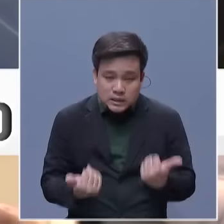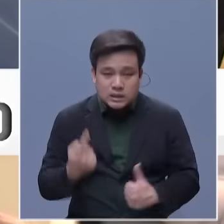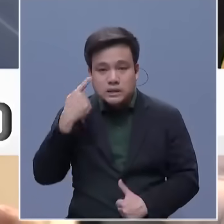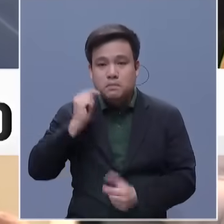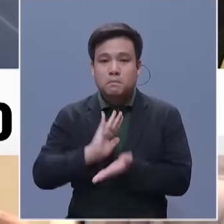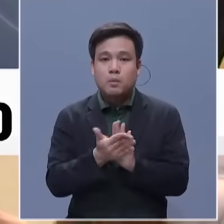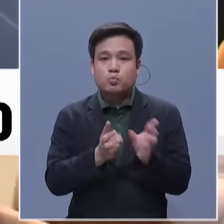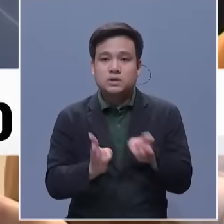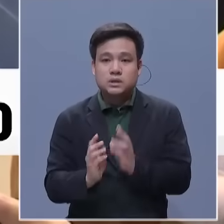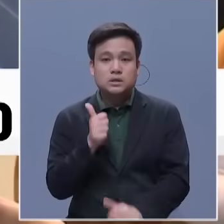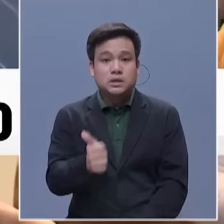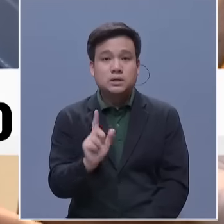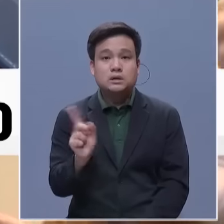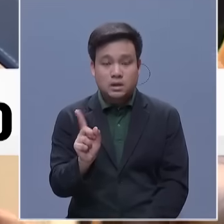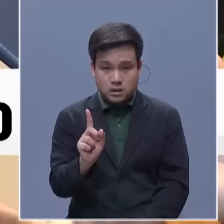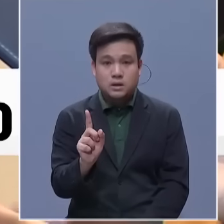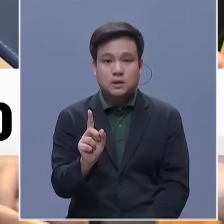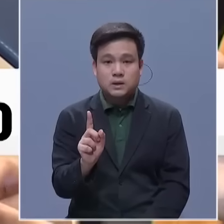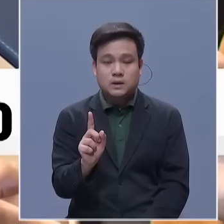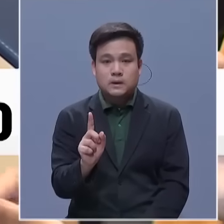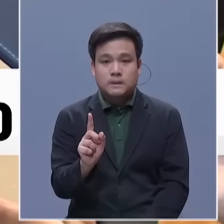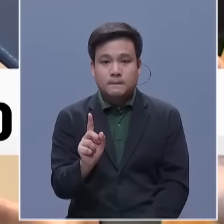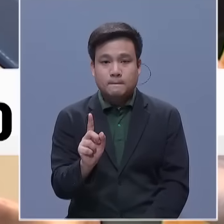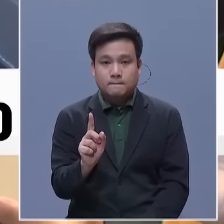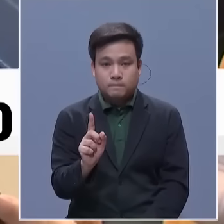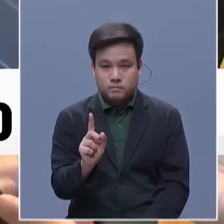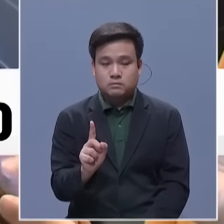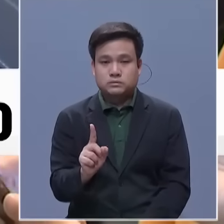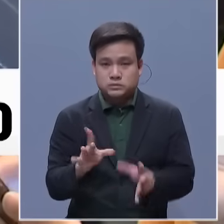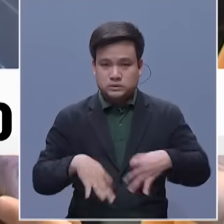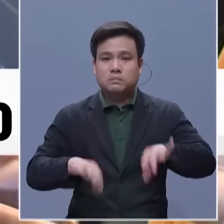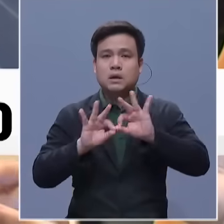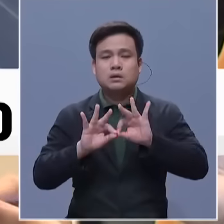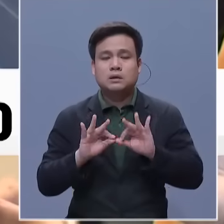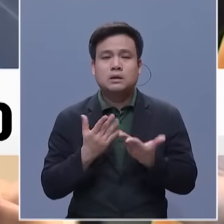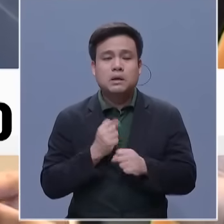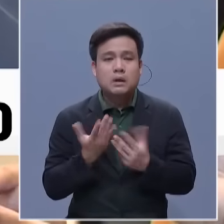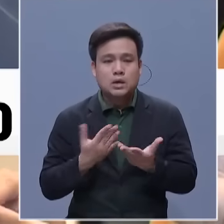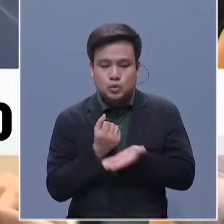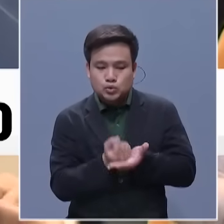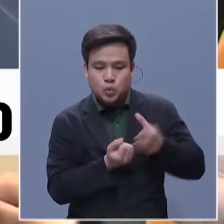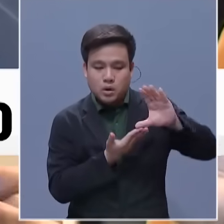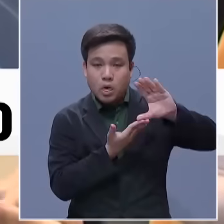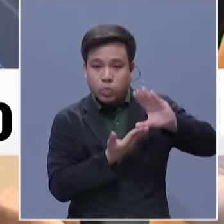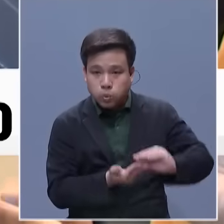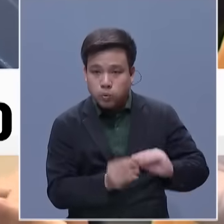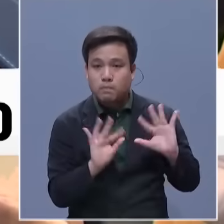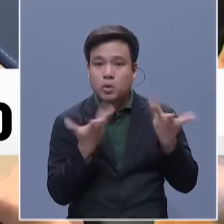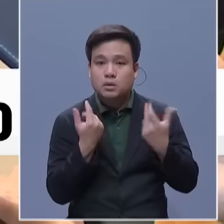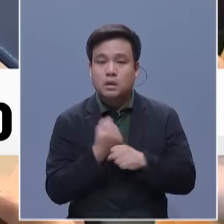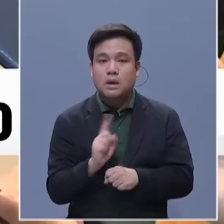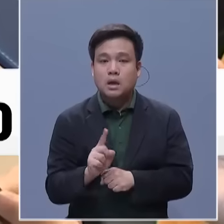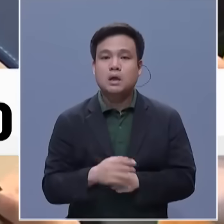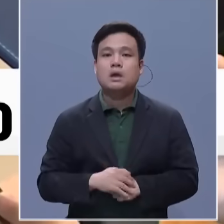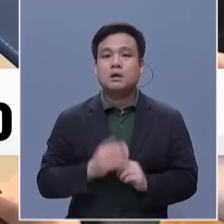สมมุติว่าเราอยากจะช่วยคนพวกนี้จริงๆจังๆให้ให้เป็นผู้เป็นคนเรียกว่าอย่างงั้นดีกว่านะฮะก็คืออาจจะพักให้